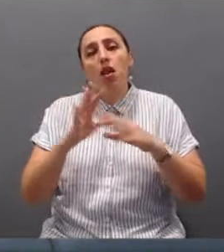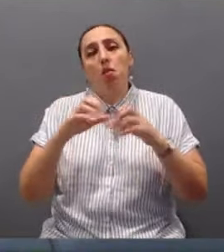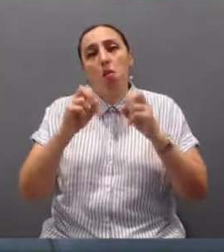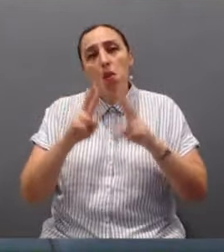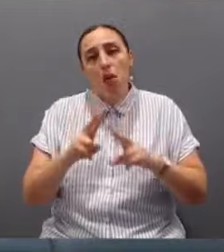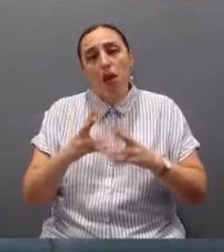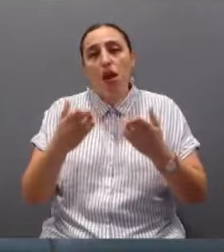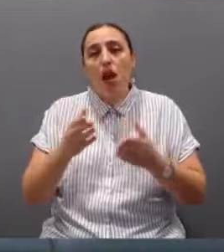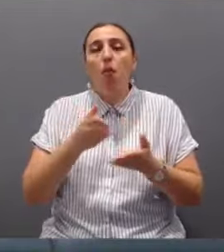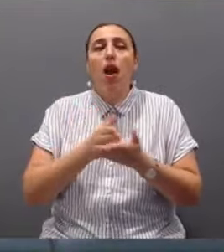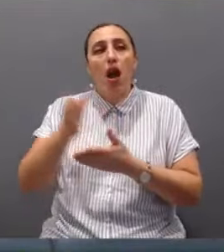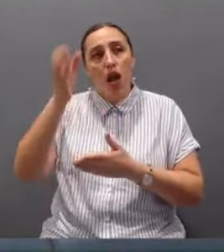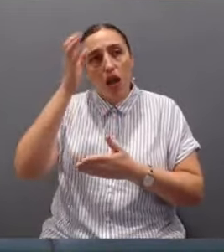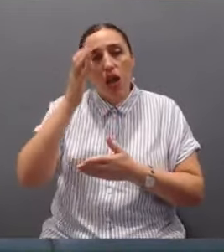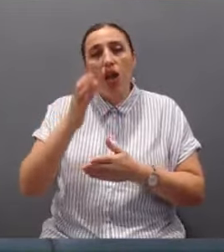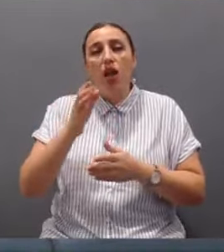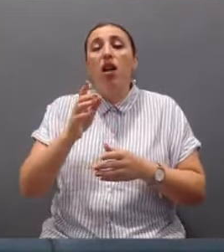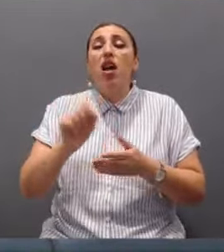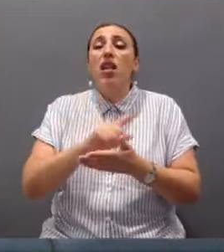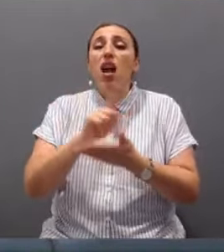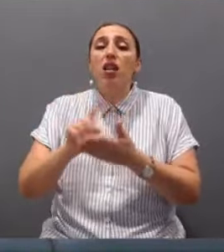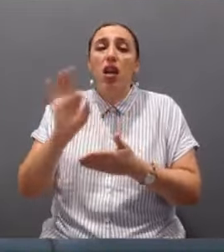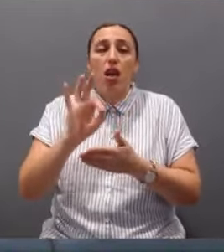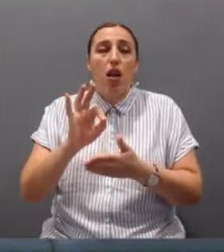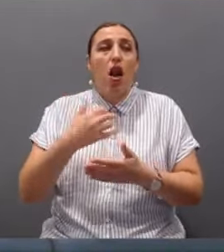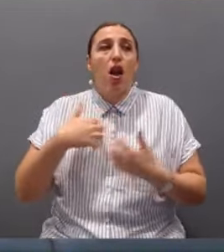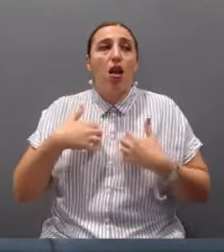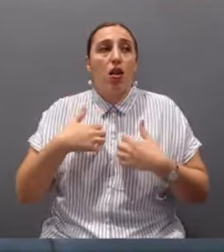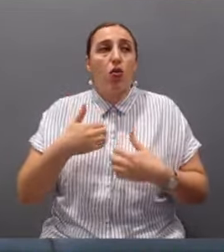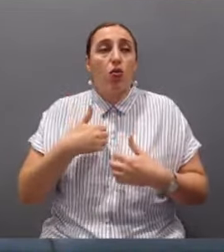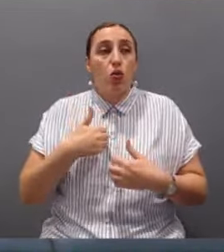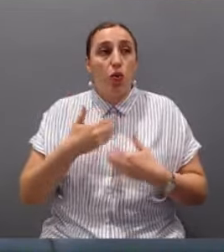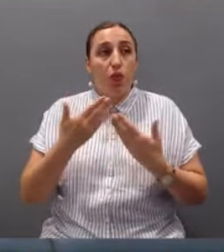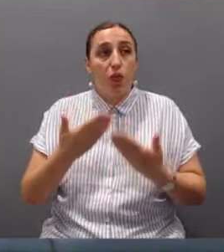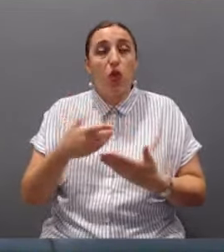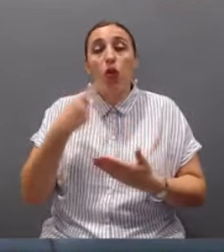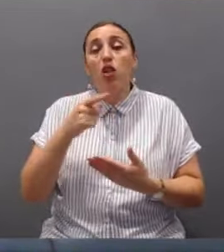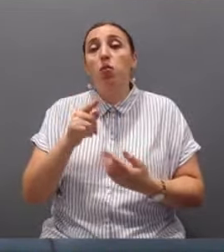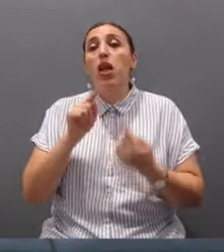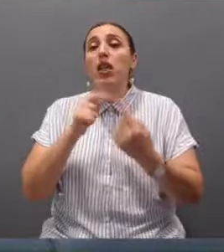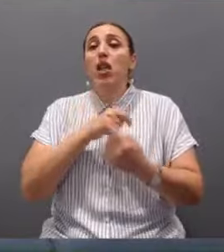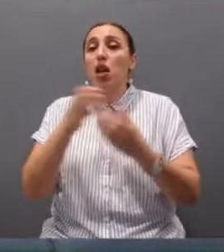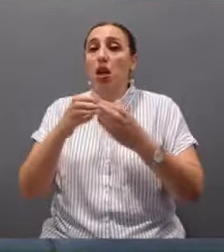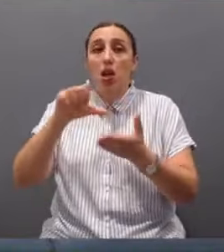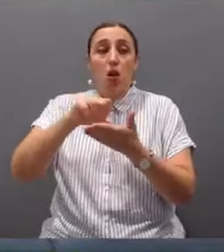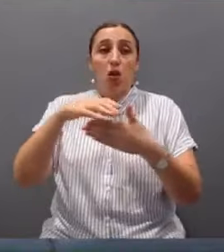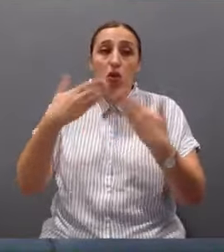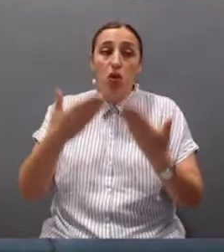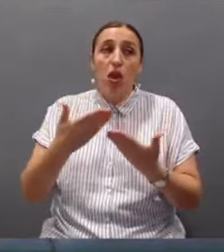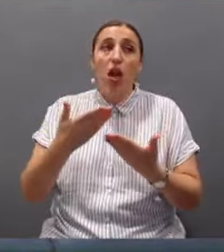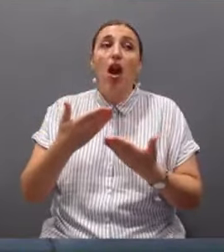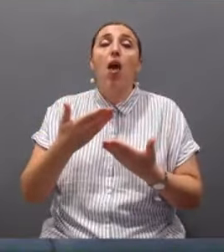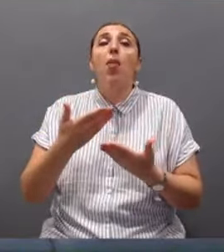բոլոր հարցերին արագ անդրադառնալ։ Պարոն Վարդանյան, դուք ասցիք, որ ընդդիմությունը այստեղ չկա եւ արդյոք դա կայուն